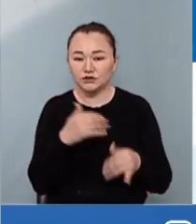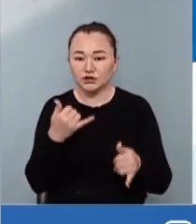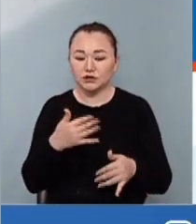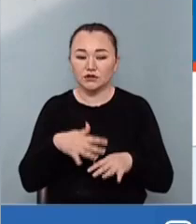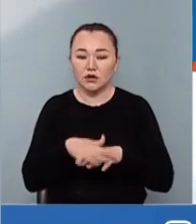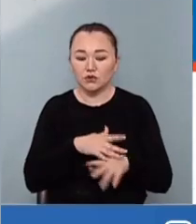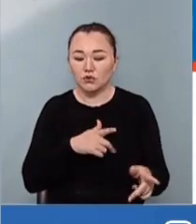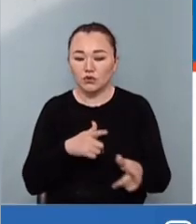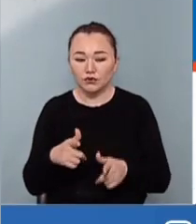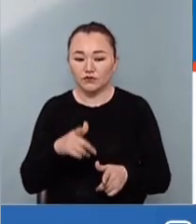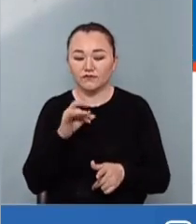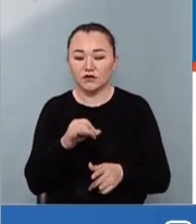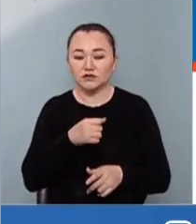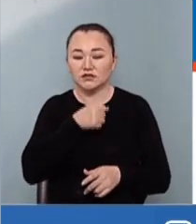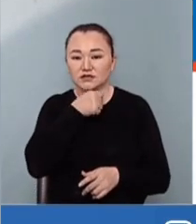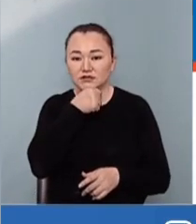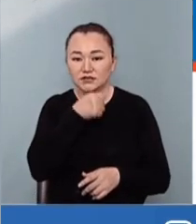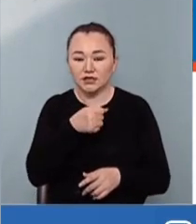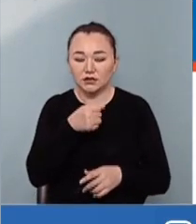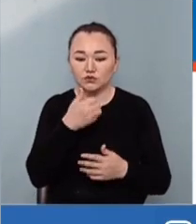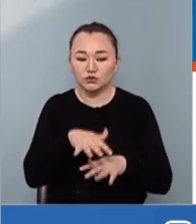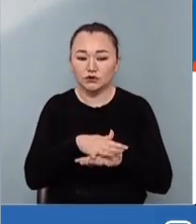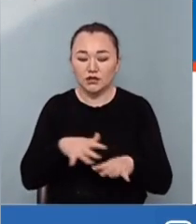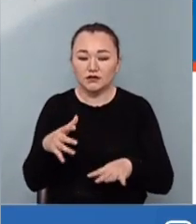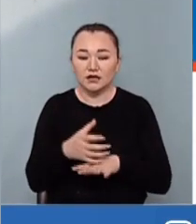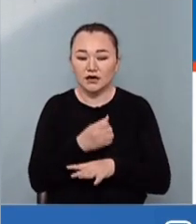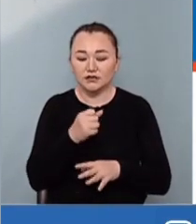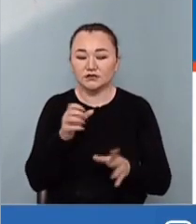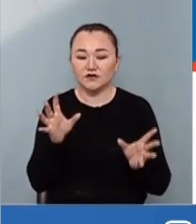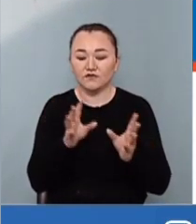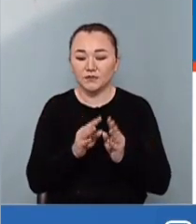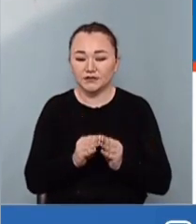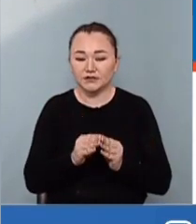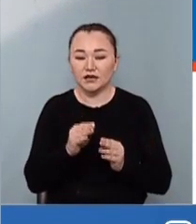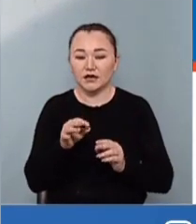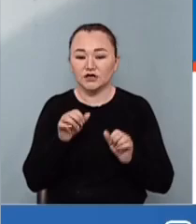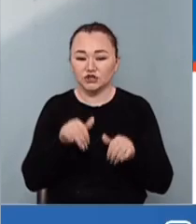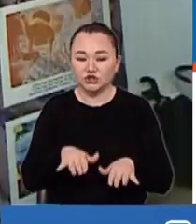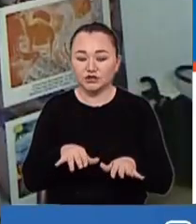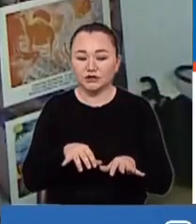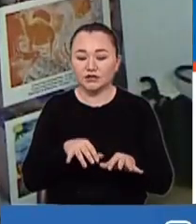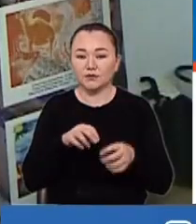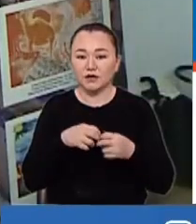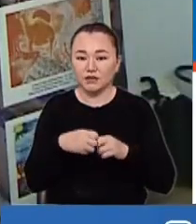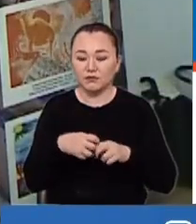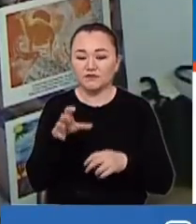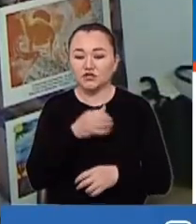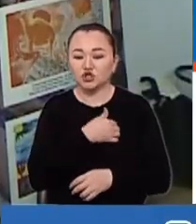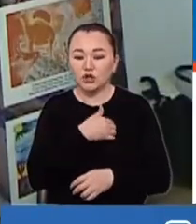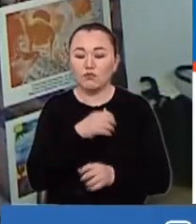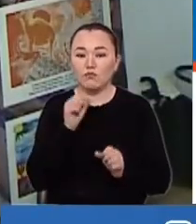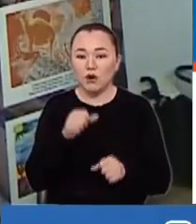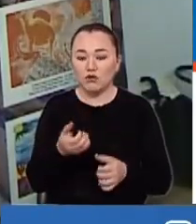общество готово и оно созрело для того, чтобы находить совместно механизмы решения проблем. Все желающие могли